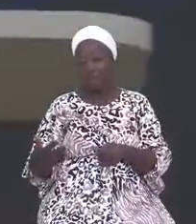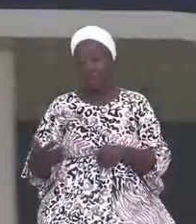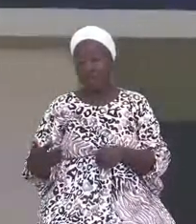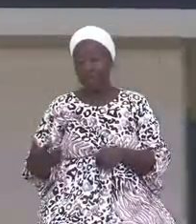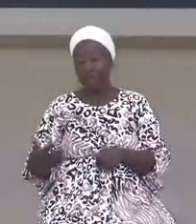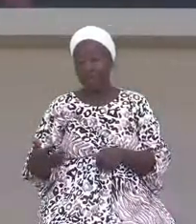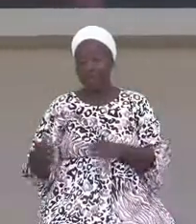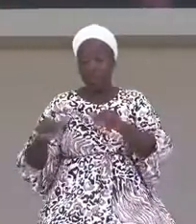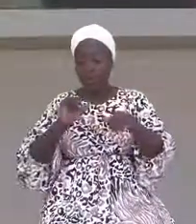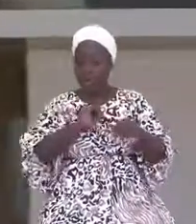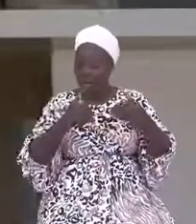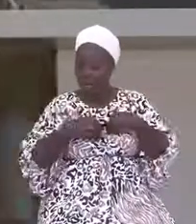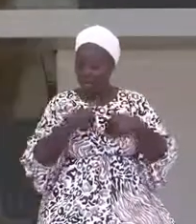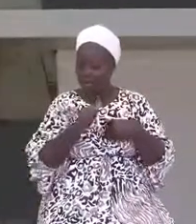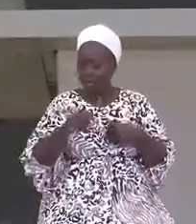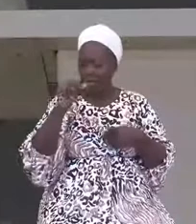j'ai besoin